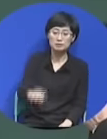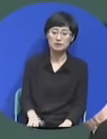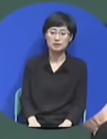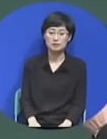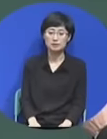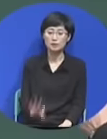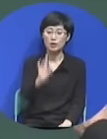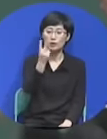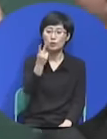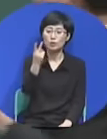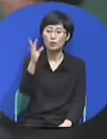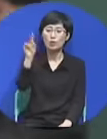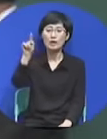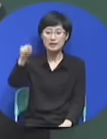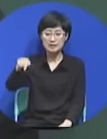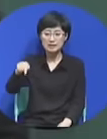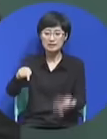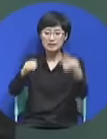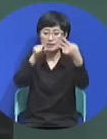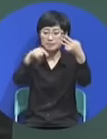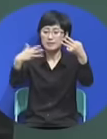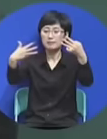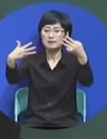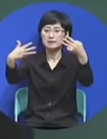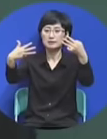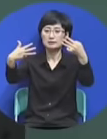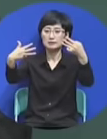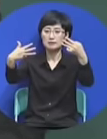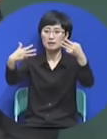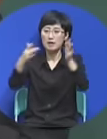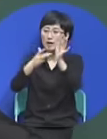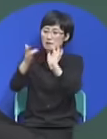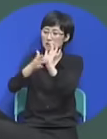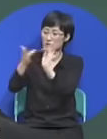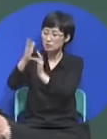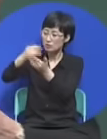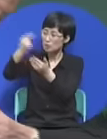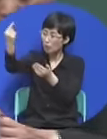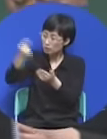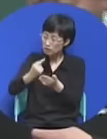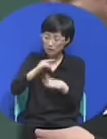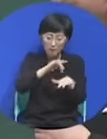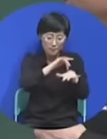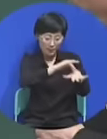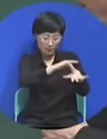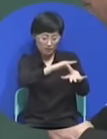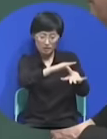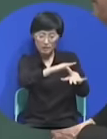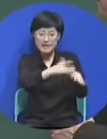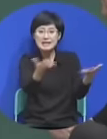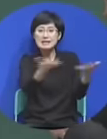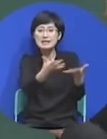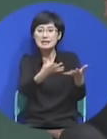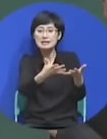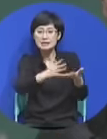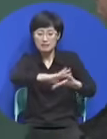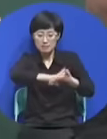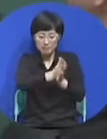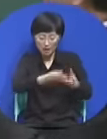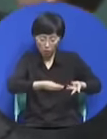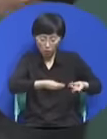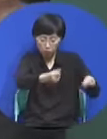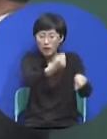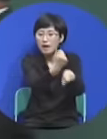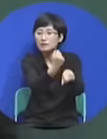요한 1서 3장 8절에 마귀의 일을 멸하러 오셨다. 요한 1서 3장 8절, 为了除灭魔鬼的作为而来。 그걸